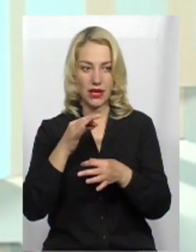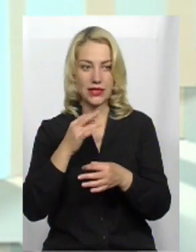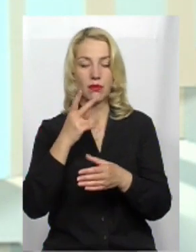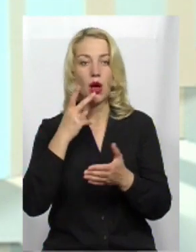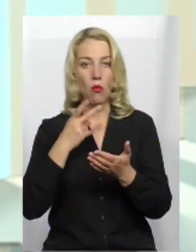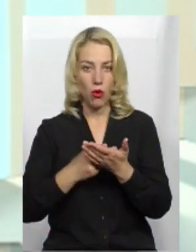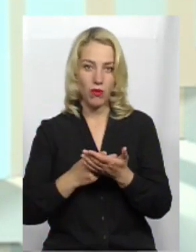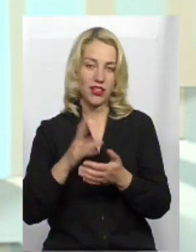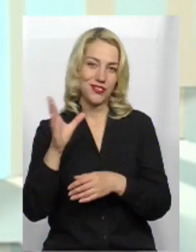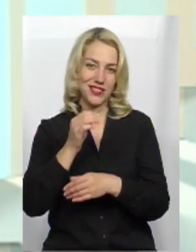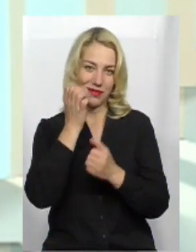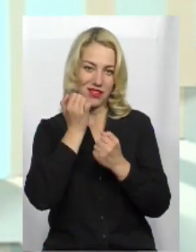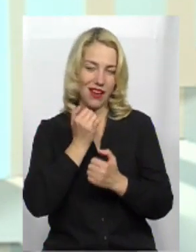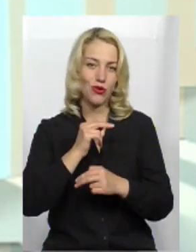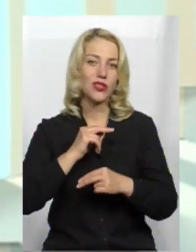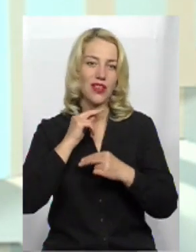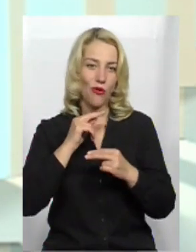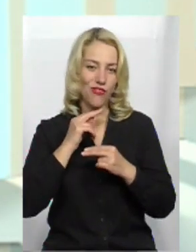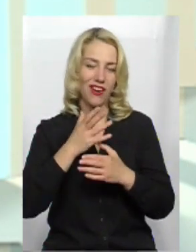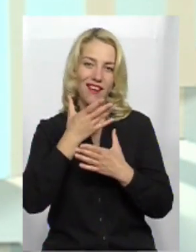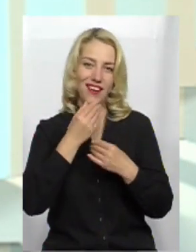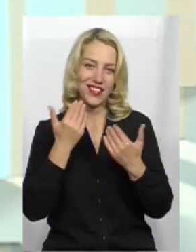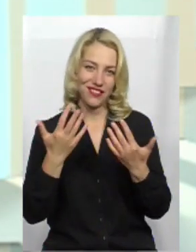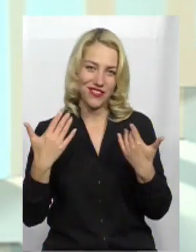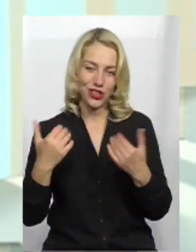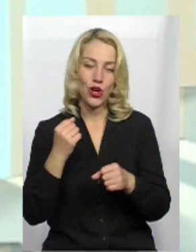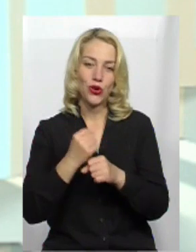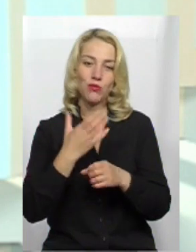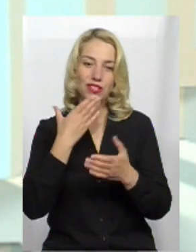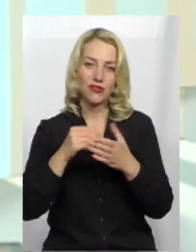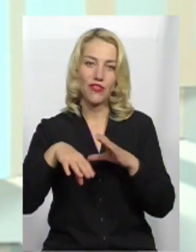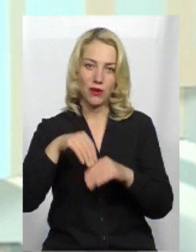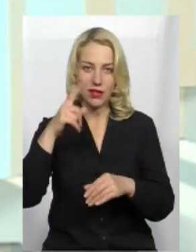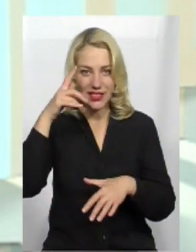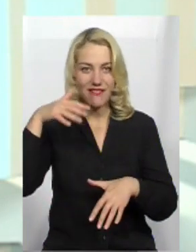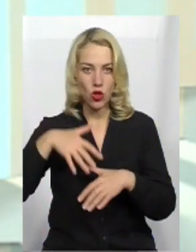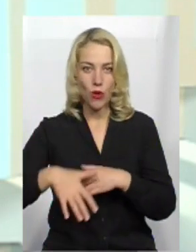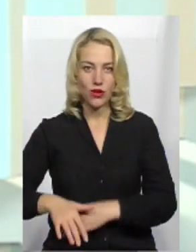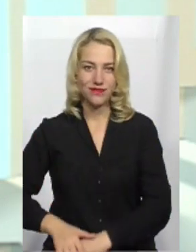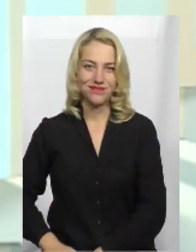побачимо. Всім дякуємо за увагу, вдалих вихідних і робіть свій вибір свідомо.